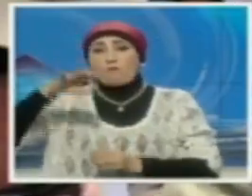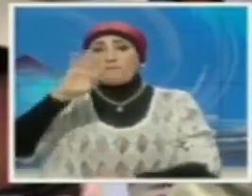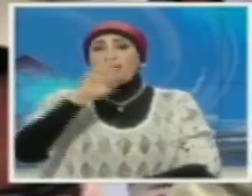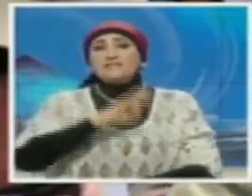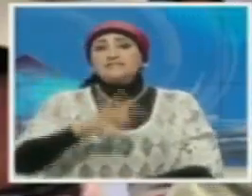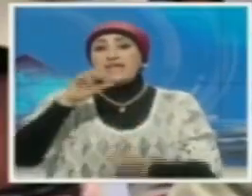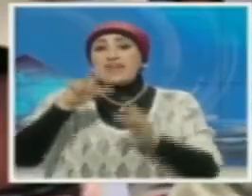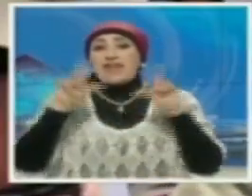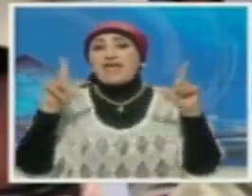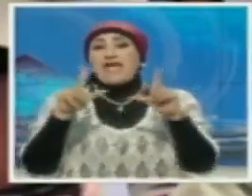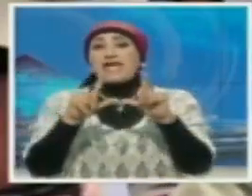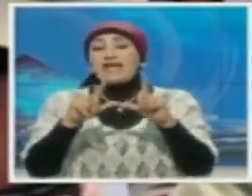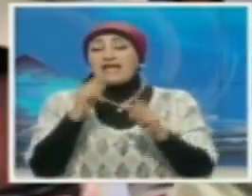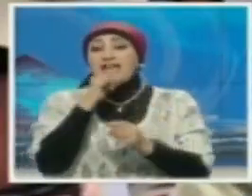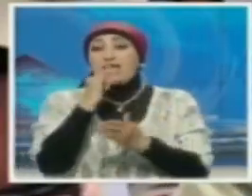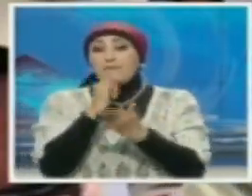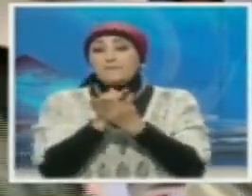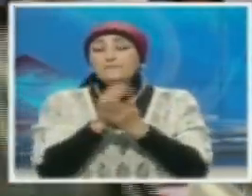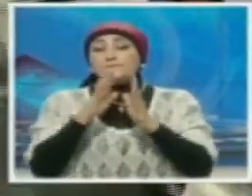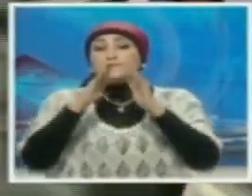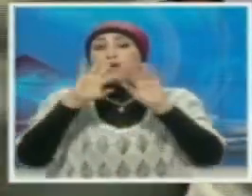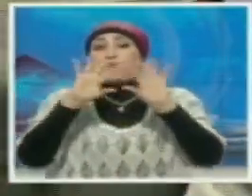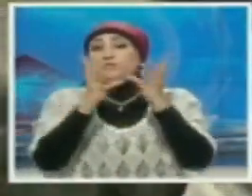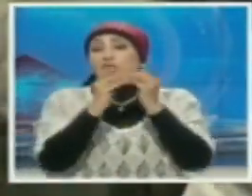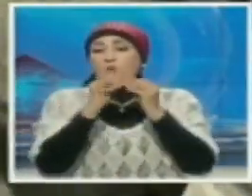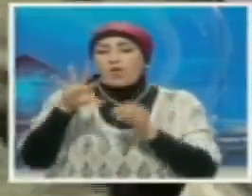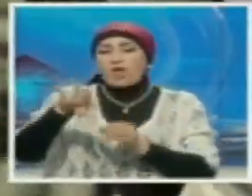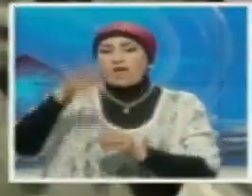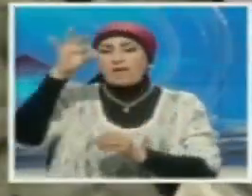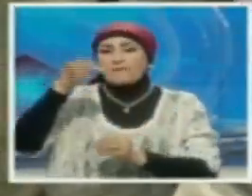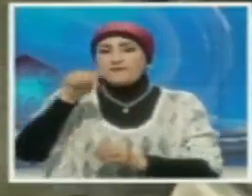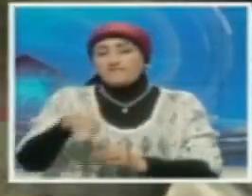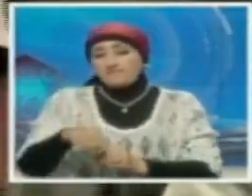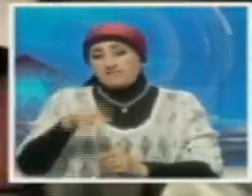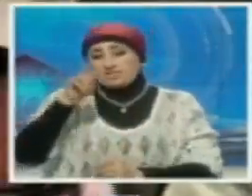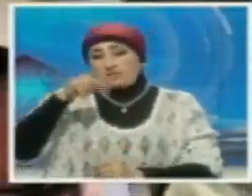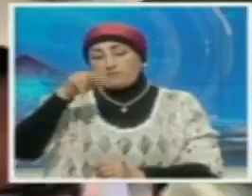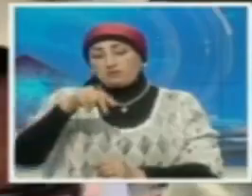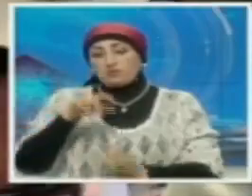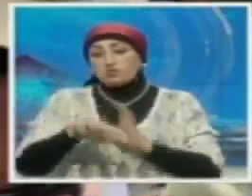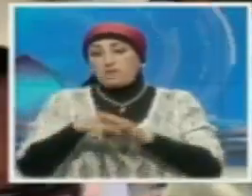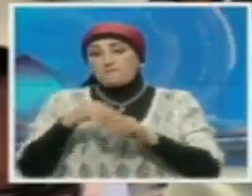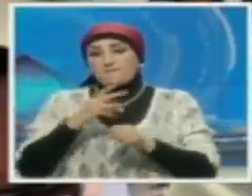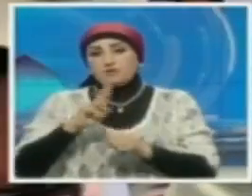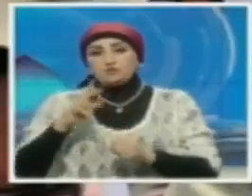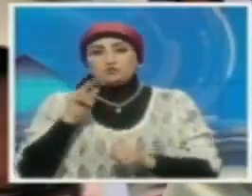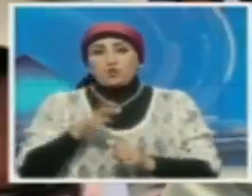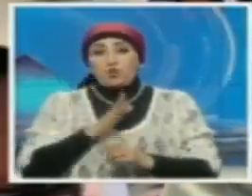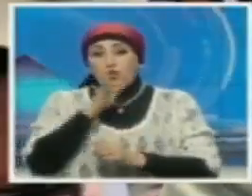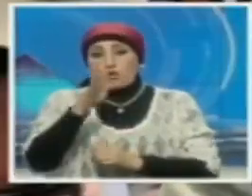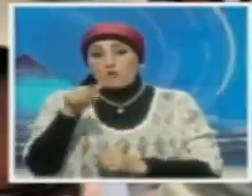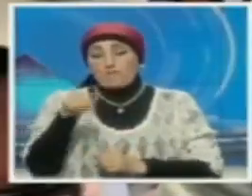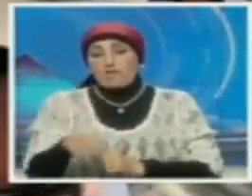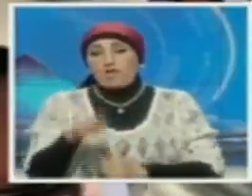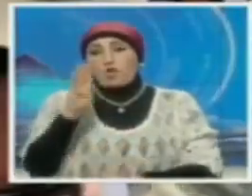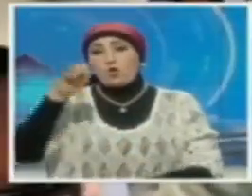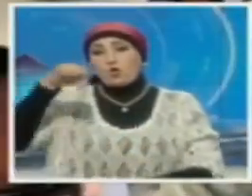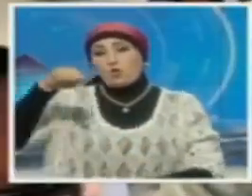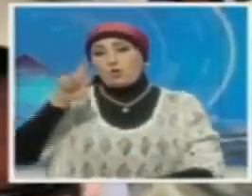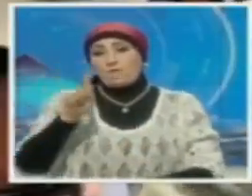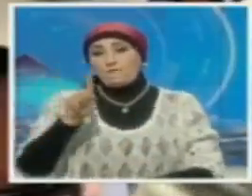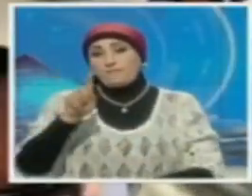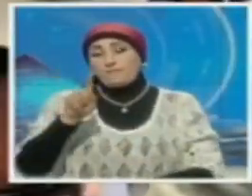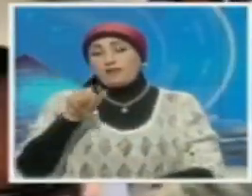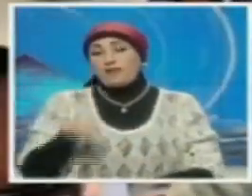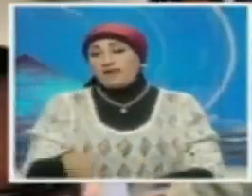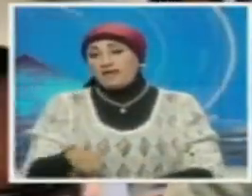لجنة وطنية ودولية، يتم اختيار 118 مشروع، دول يروحوا للكوب 27 للعالم، نقول لهم